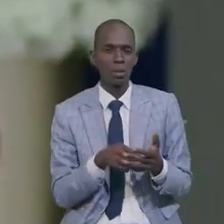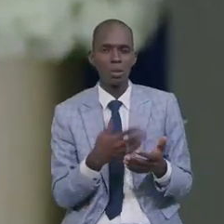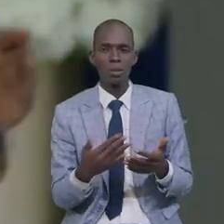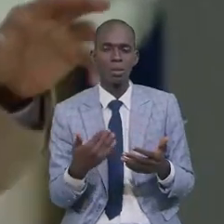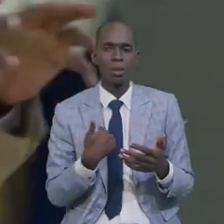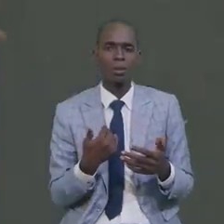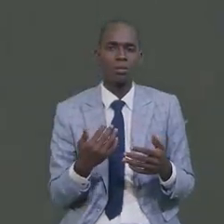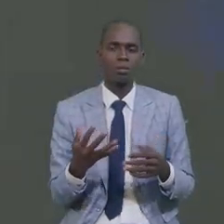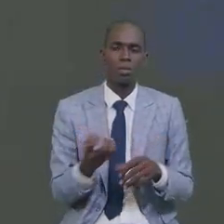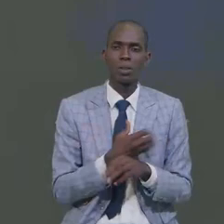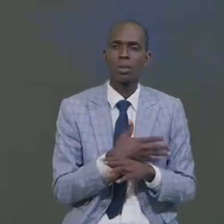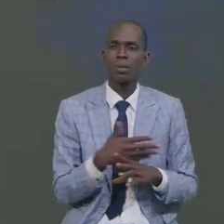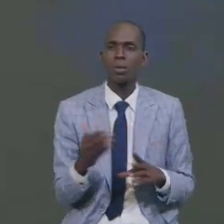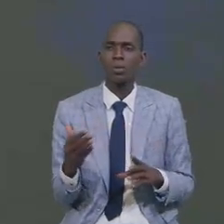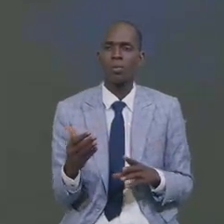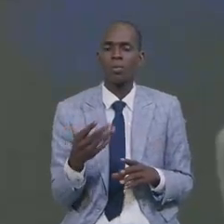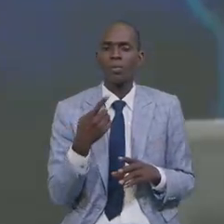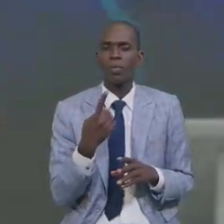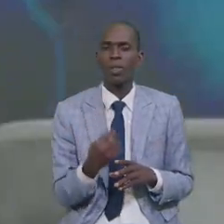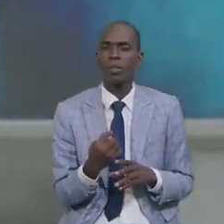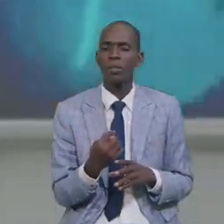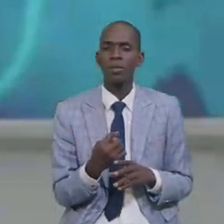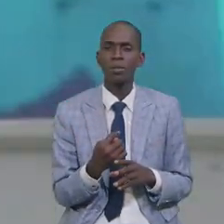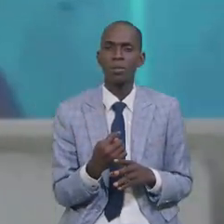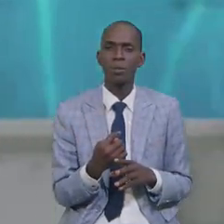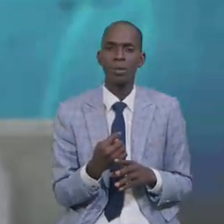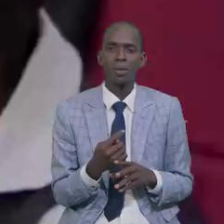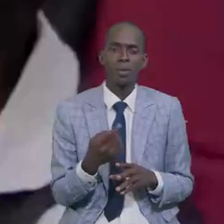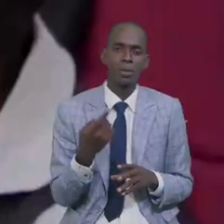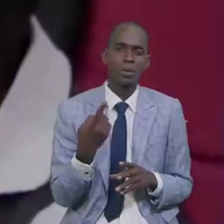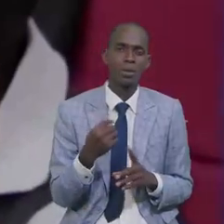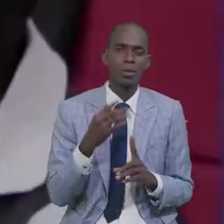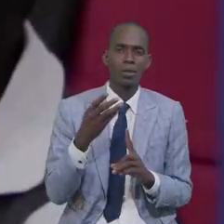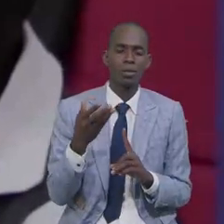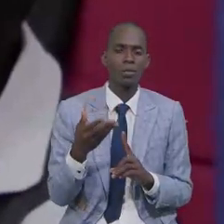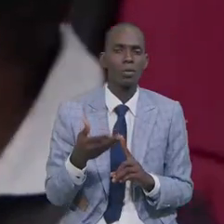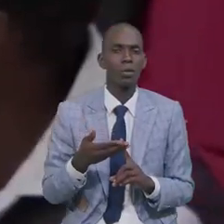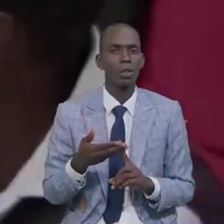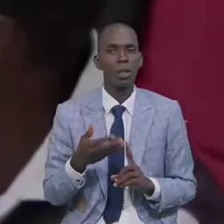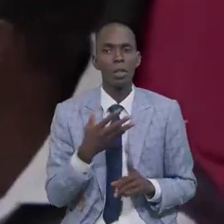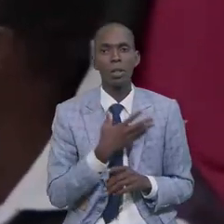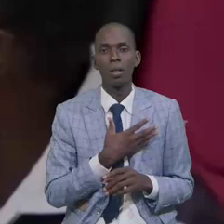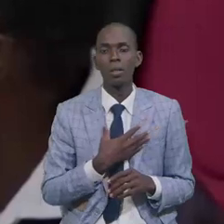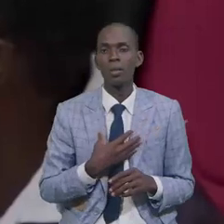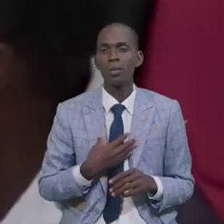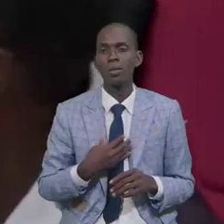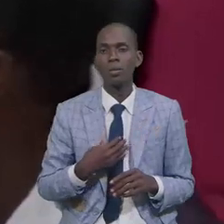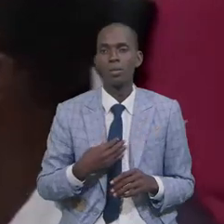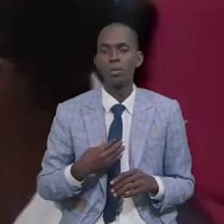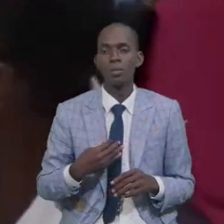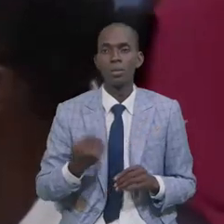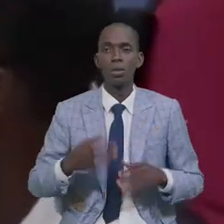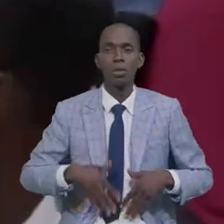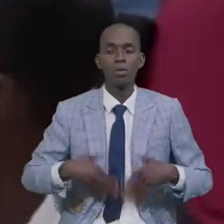parti. Il y a seulement des regrets. La fidélité qu'on avait, la conviction que nous avons,